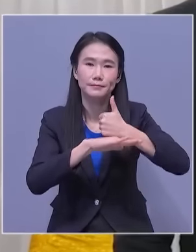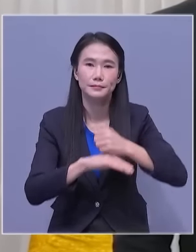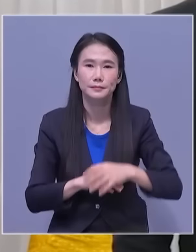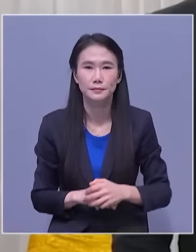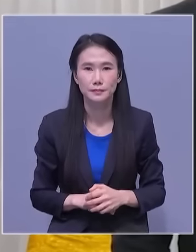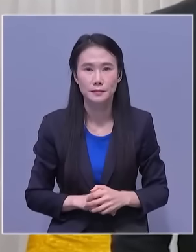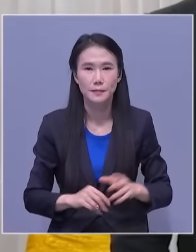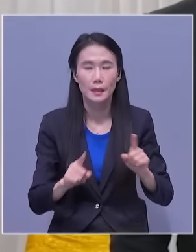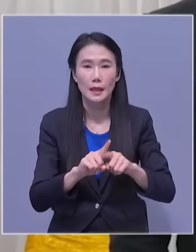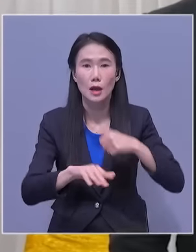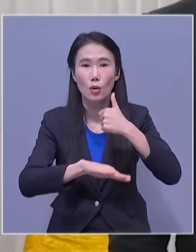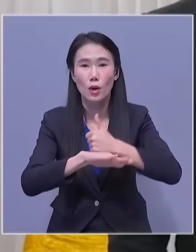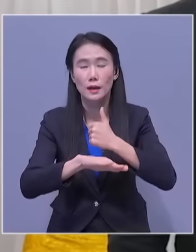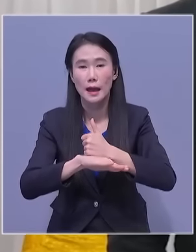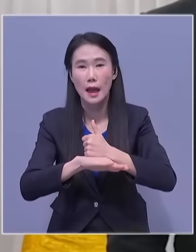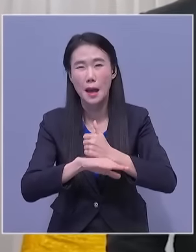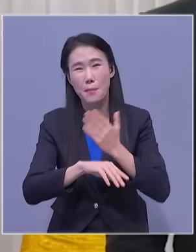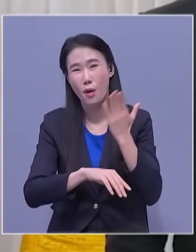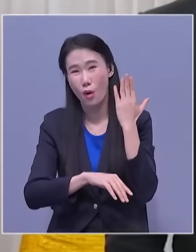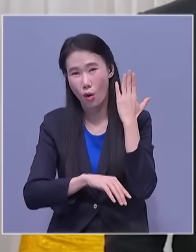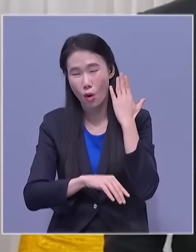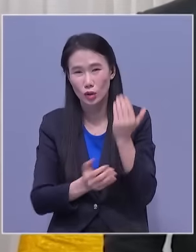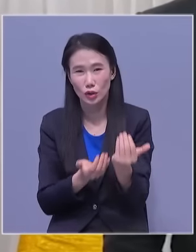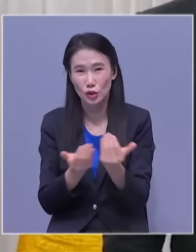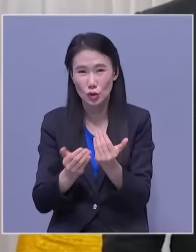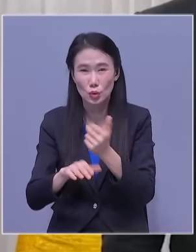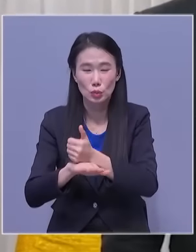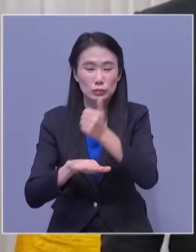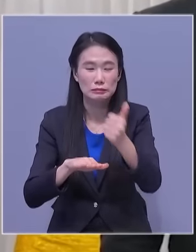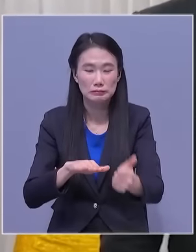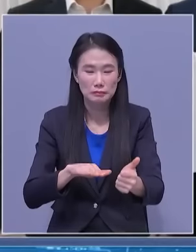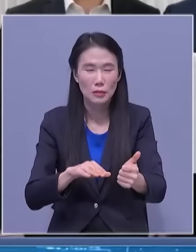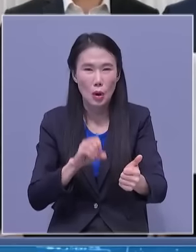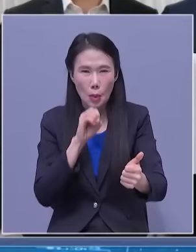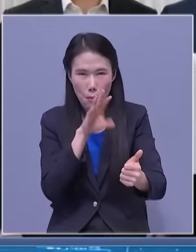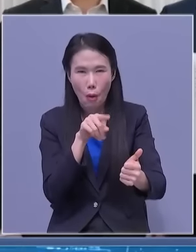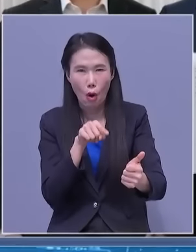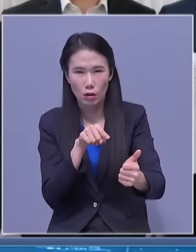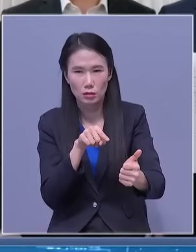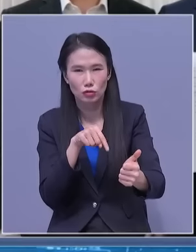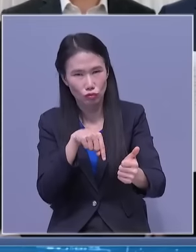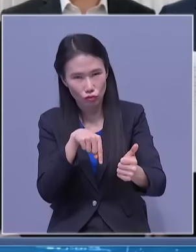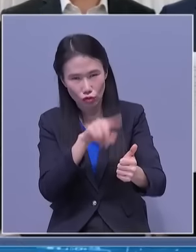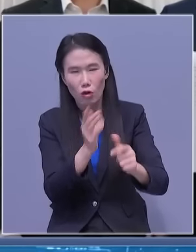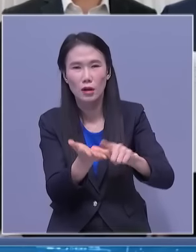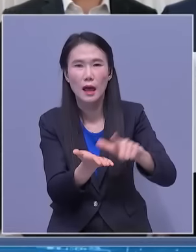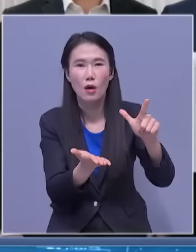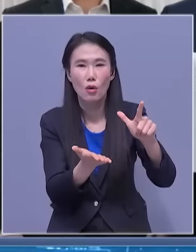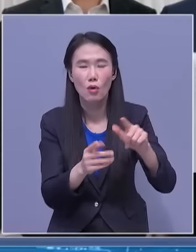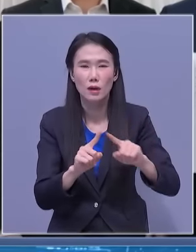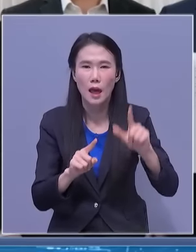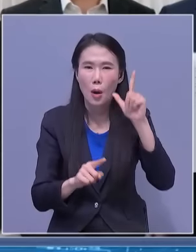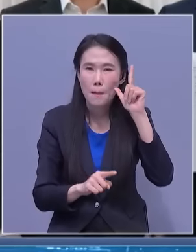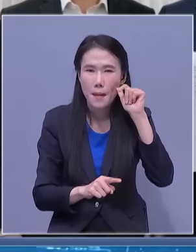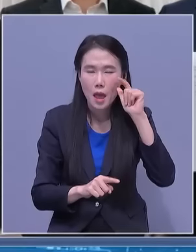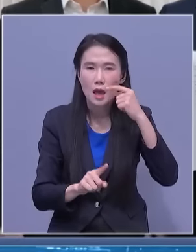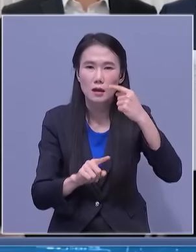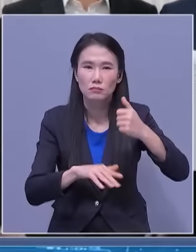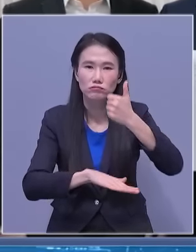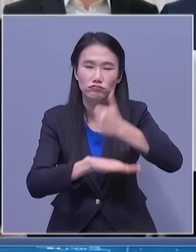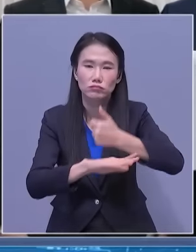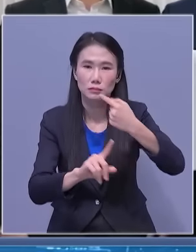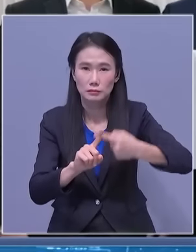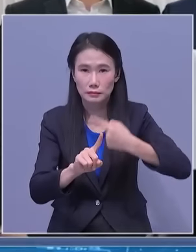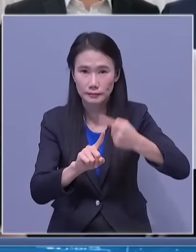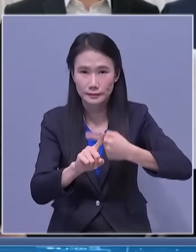ก็คืออธิการบดีคนเก่าที่เป็นลูกชายถูกกดดันจากคนในจนกระทั่งยอมลาออกจนได้อแล้วผู้เป็นแม่ก็เลยต้องมารักษา